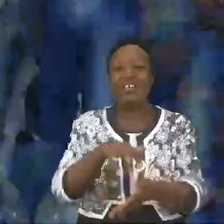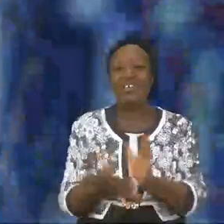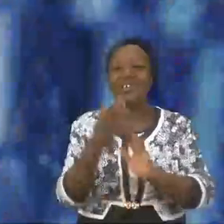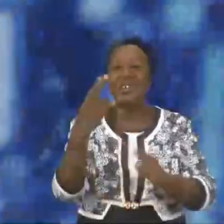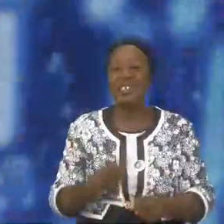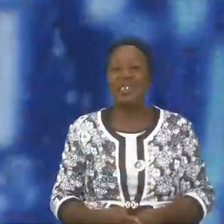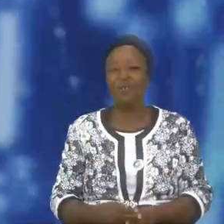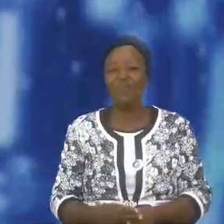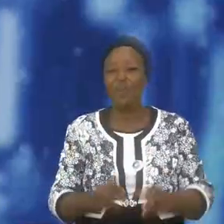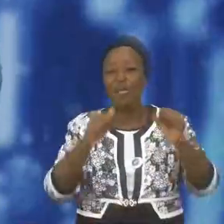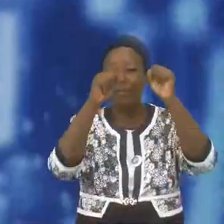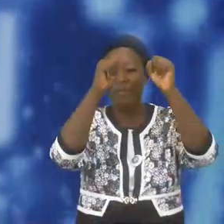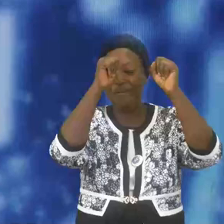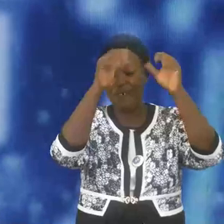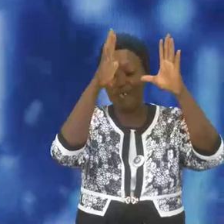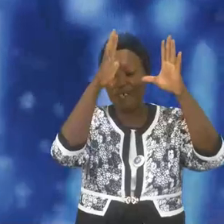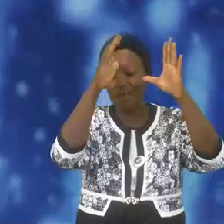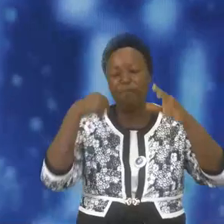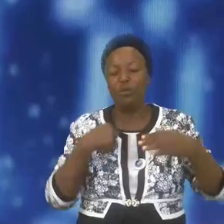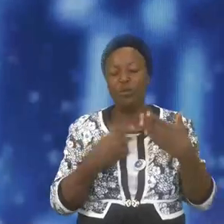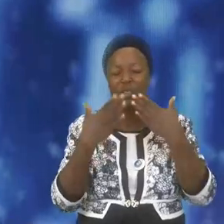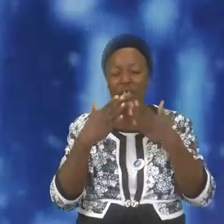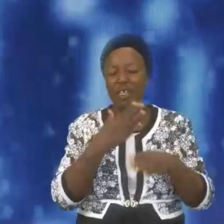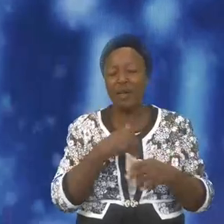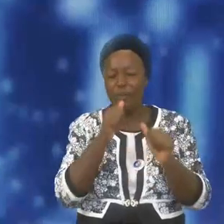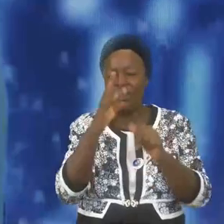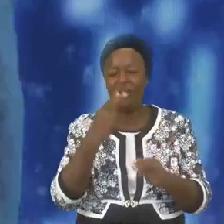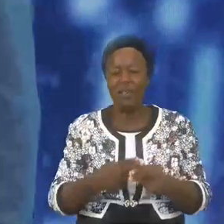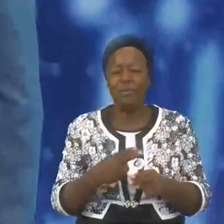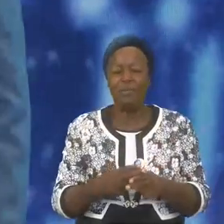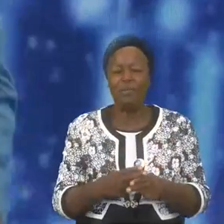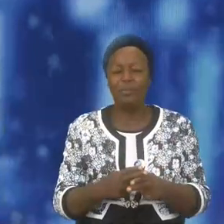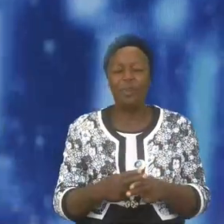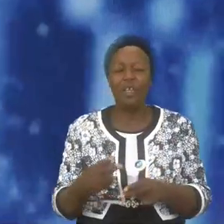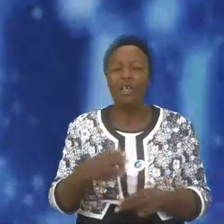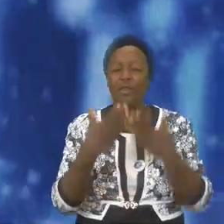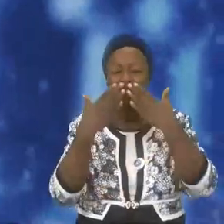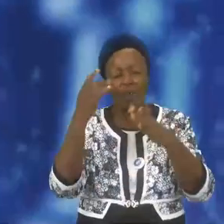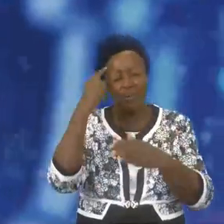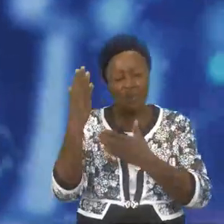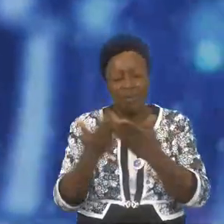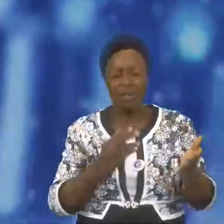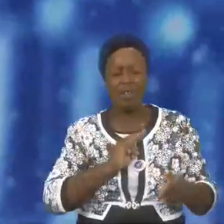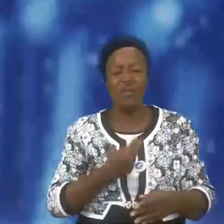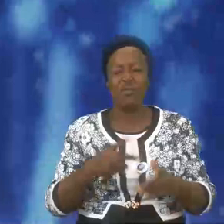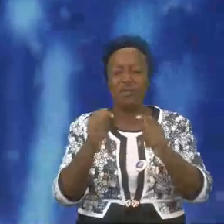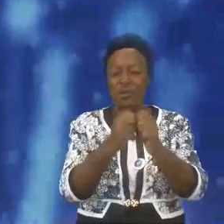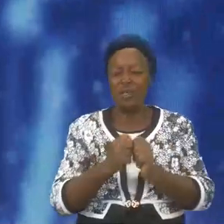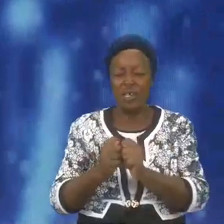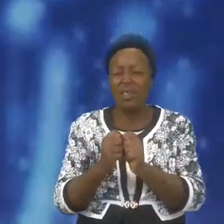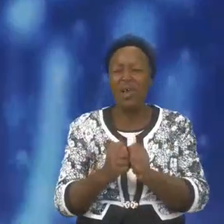soir. Père, nous te remercions, nous bénissons ton nom. Merci pour nous avoir